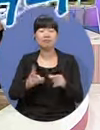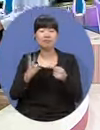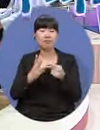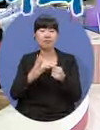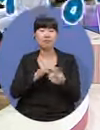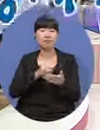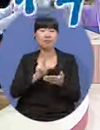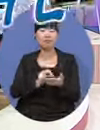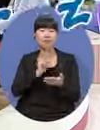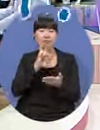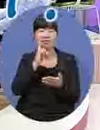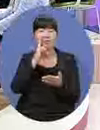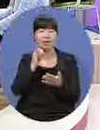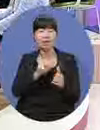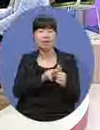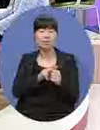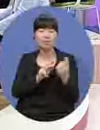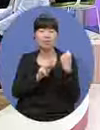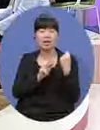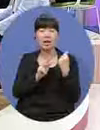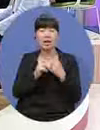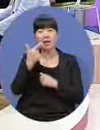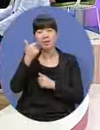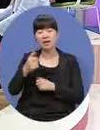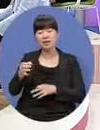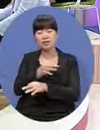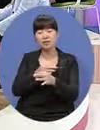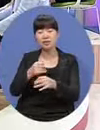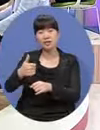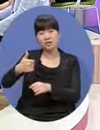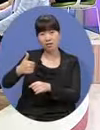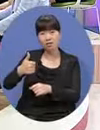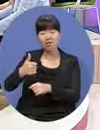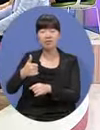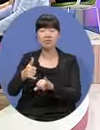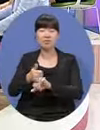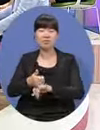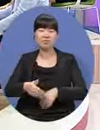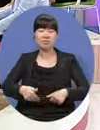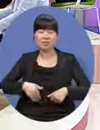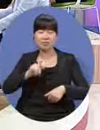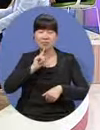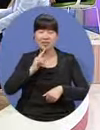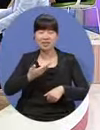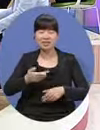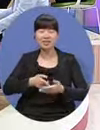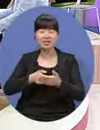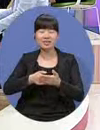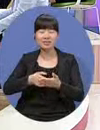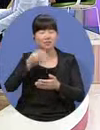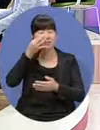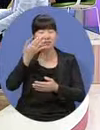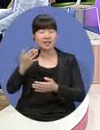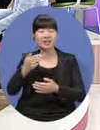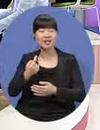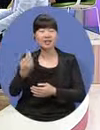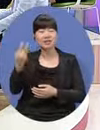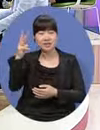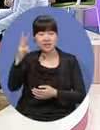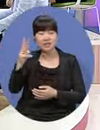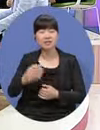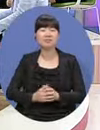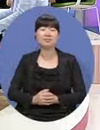세 번째 주제입니다 엄마의 정보력과 아빠의 경제력은 필수 자 여러분들 어떻게 생각하시는지 의견 들어 주세요 하나 둘